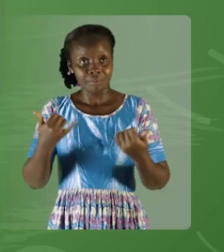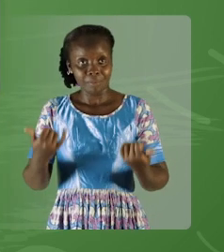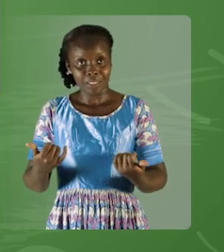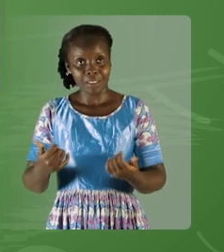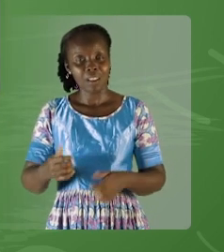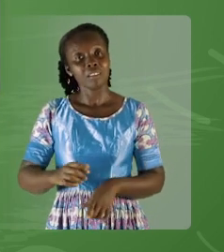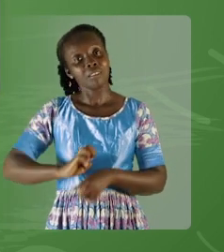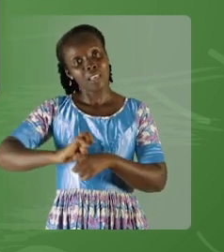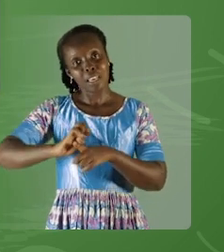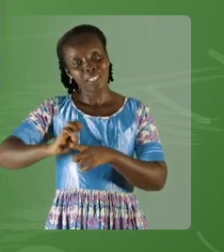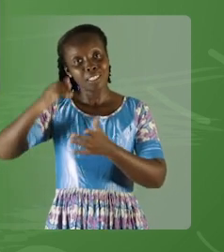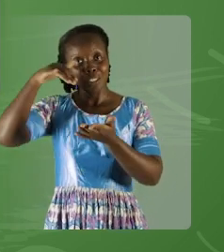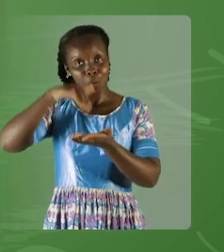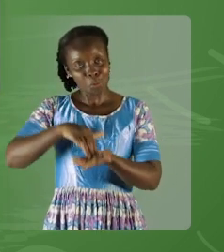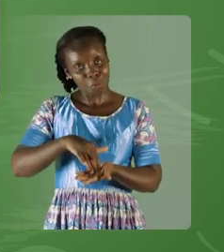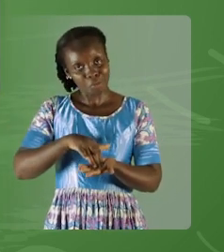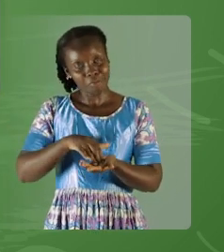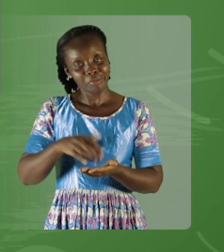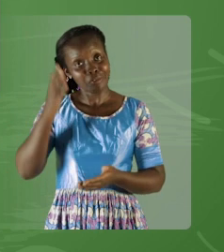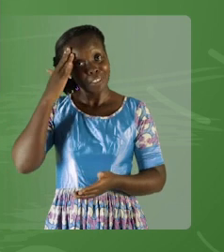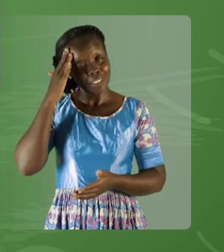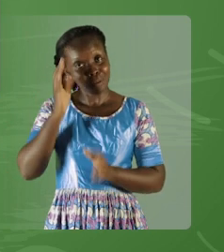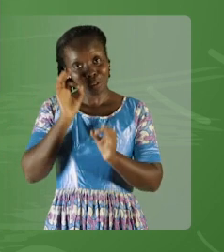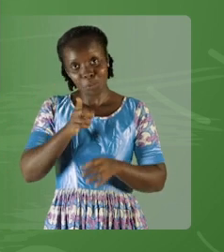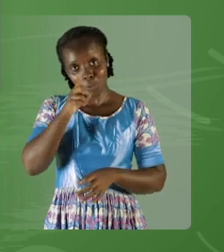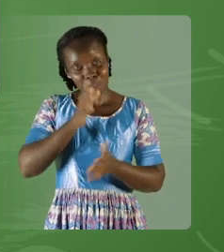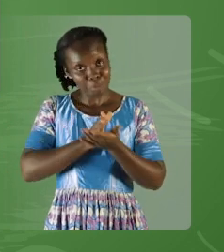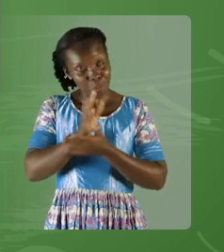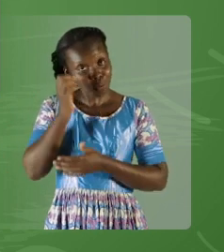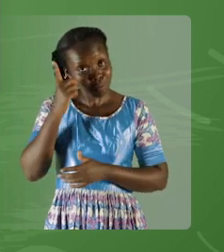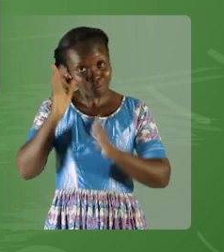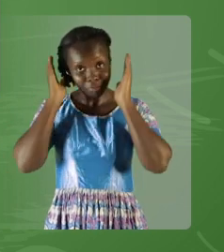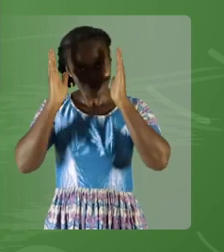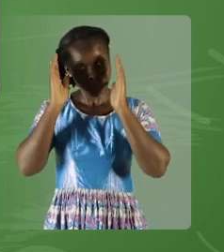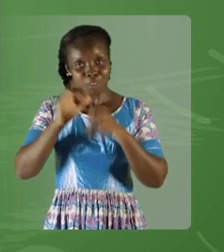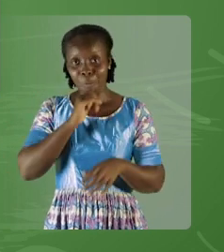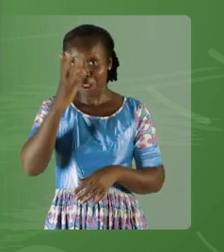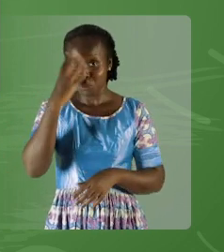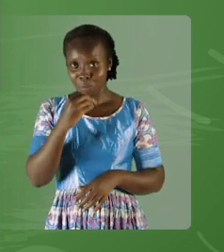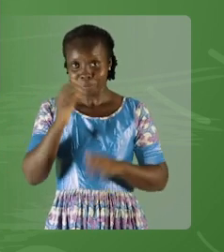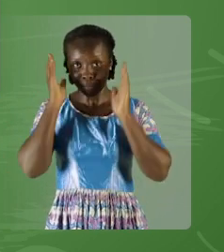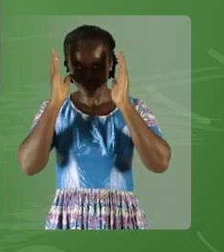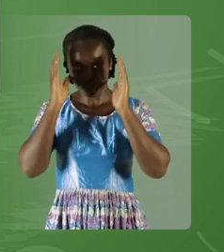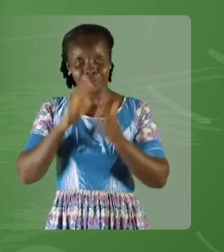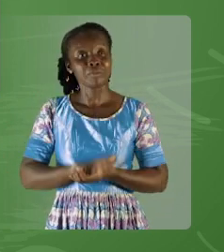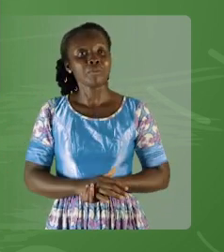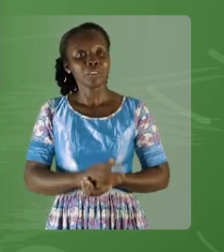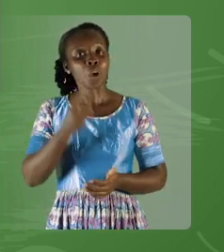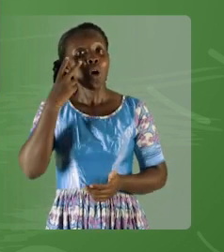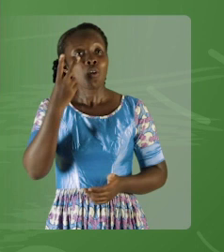nous allons passer à un autre exercice. Chers élèves, suivez bien. Voici